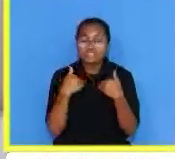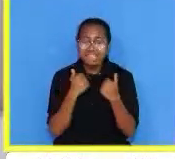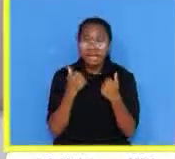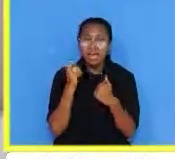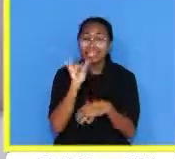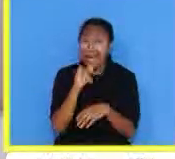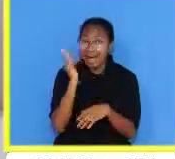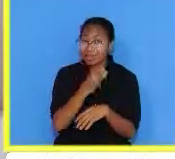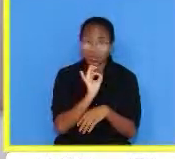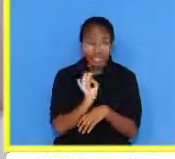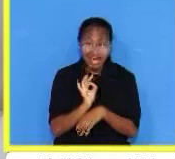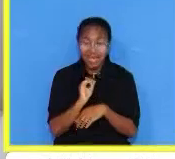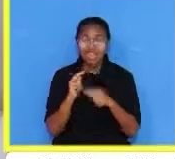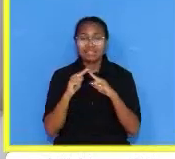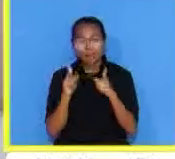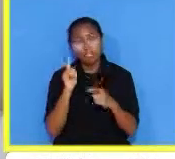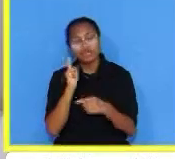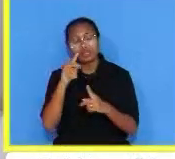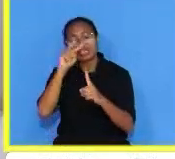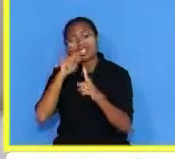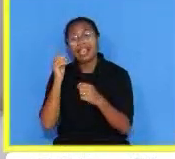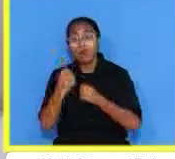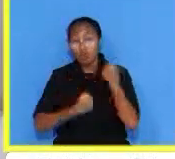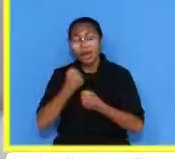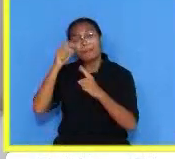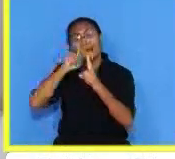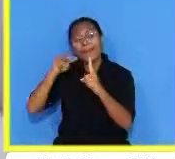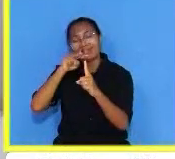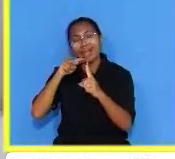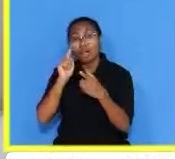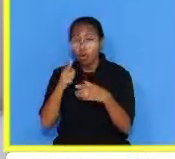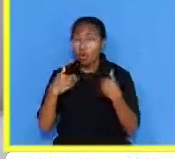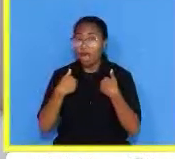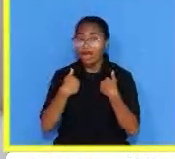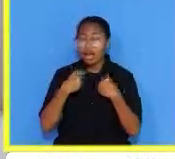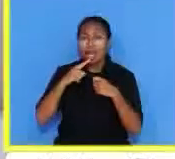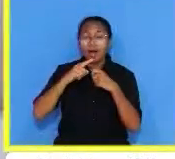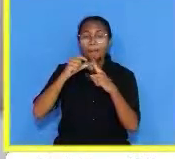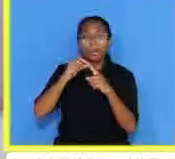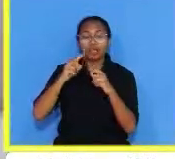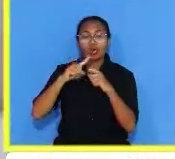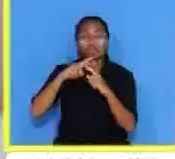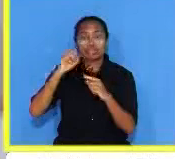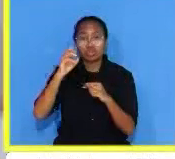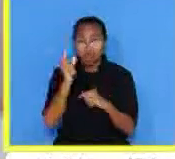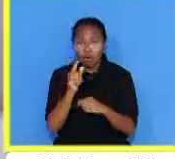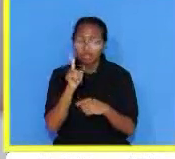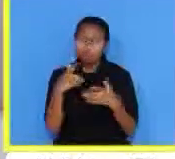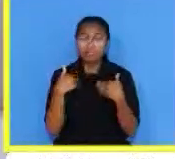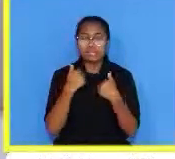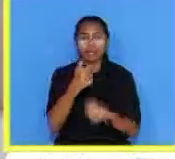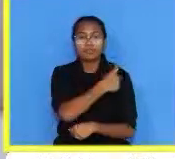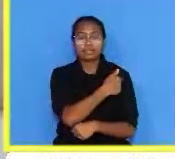bisa iya, tapi itu tentunya akan dilakukan screening. Kalau dalam keadaan terkontrol, penderita komorbid itu bisa